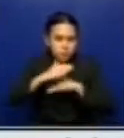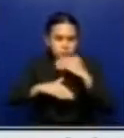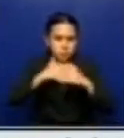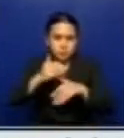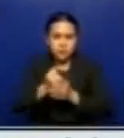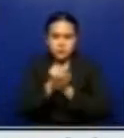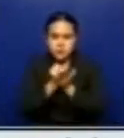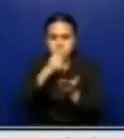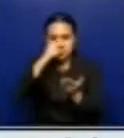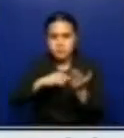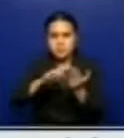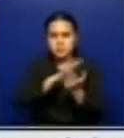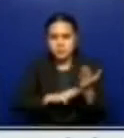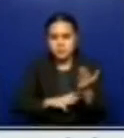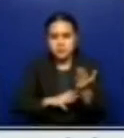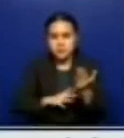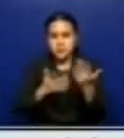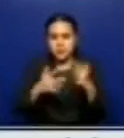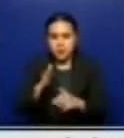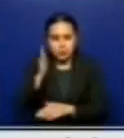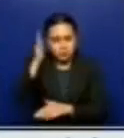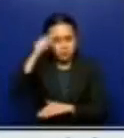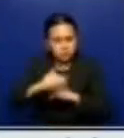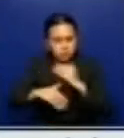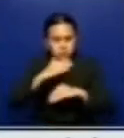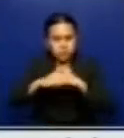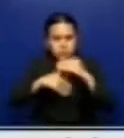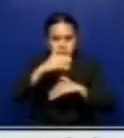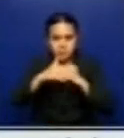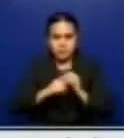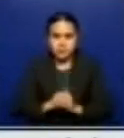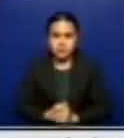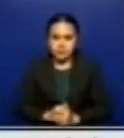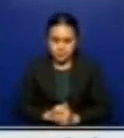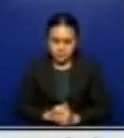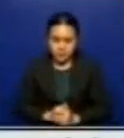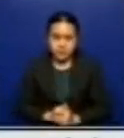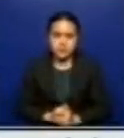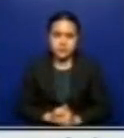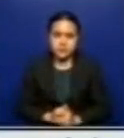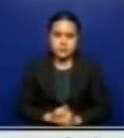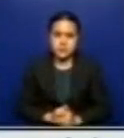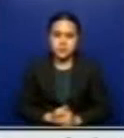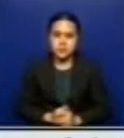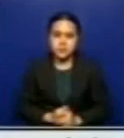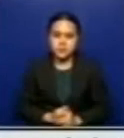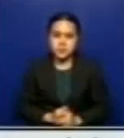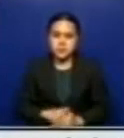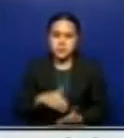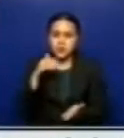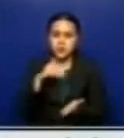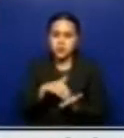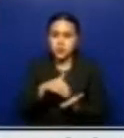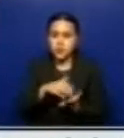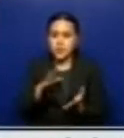ติท่านต้องไปไกลกว่านี้ท่านประธานที่เคารพครับศูนย์ศักยภาพการแข่ง